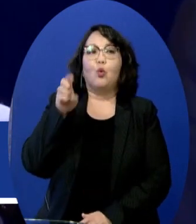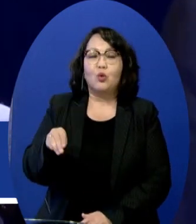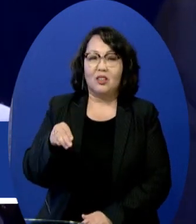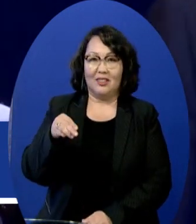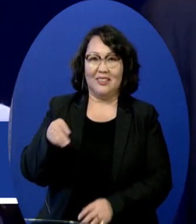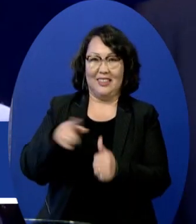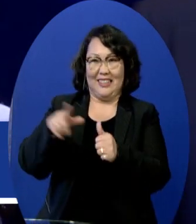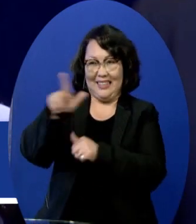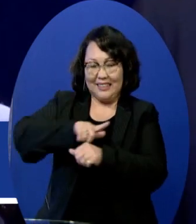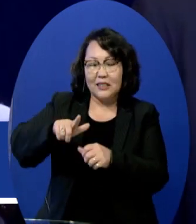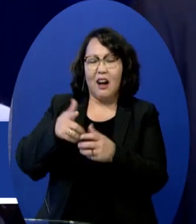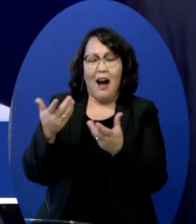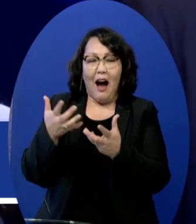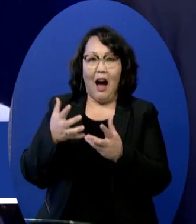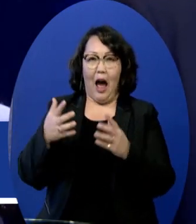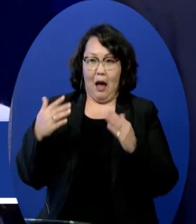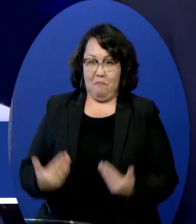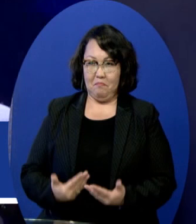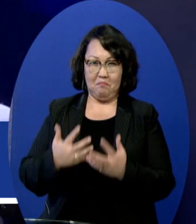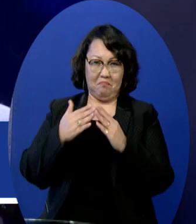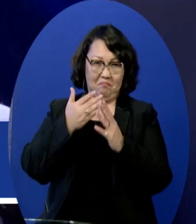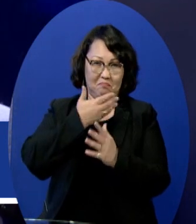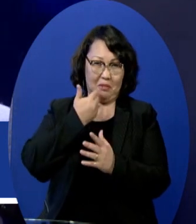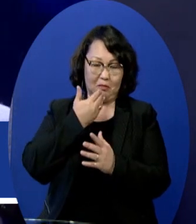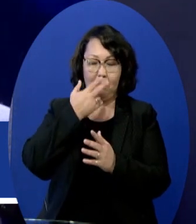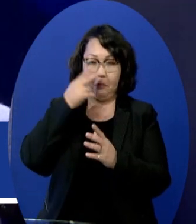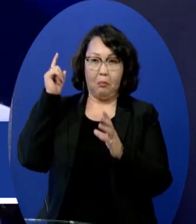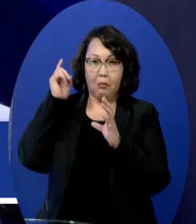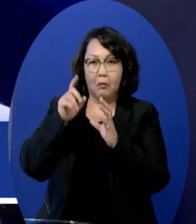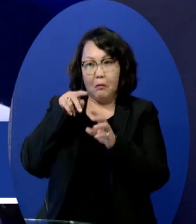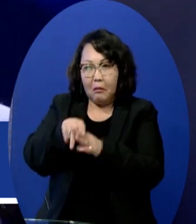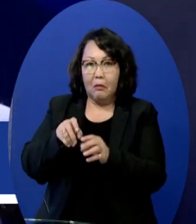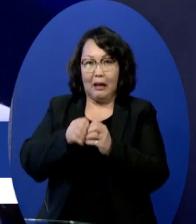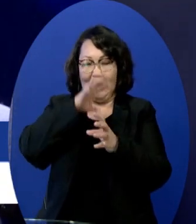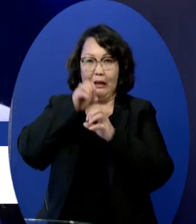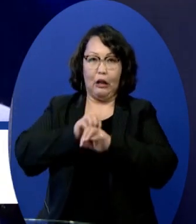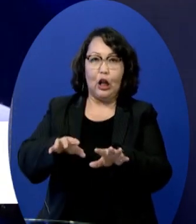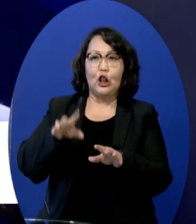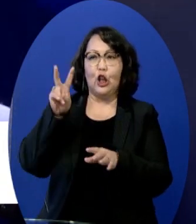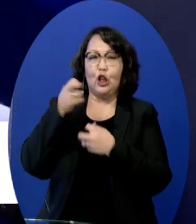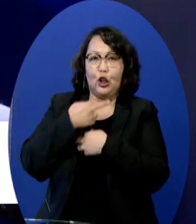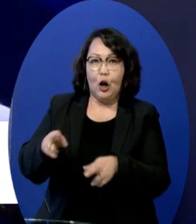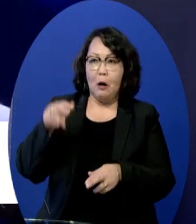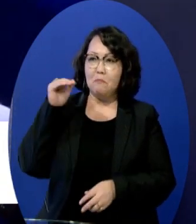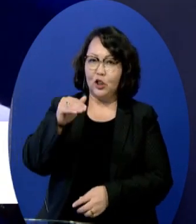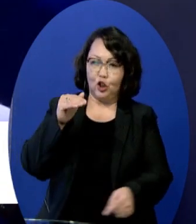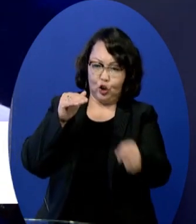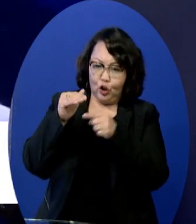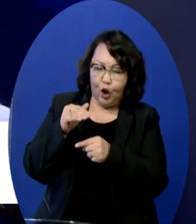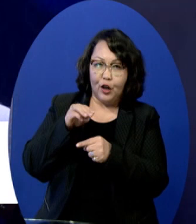халаавчна. Эсвэл машинхаа доор гадаа байгаа бүтээлэгтэй байгаа машинхаа доор халаагуур тавьчна. Эсвэл нойдох хооронд ороод халаагуур тавьчна гэж бид яаж тооцох